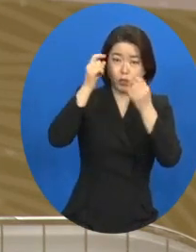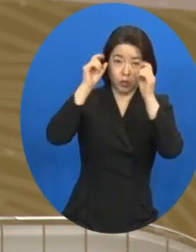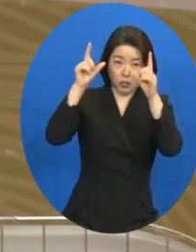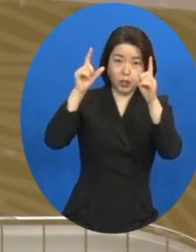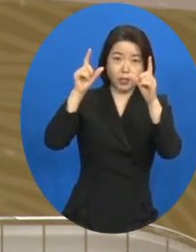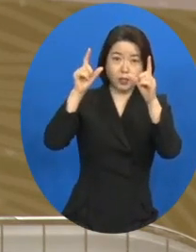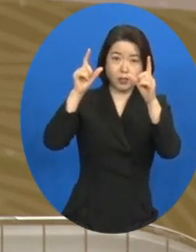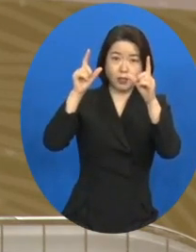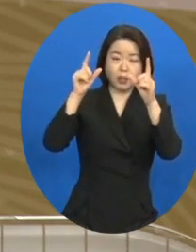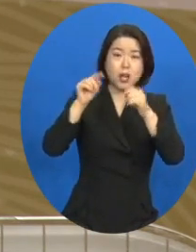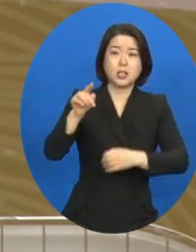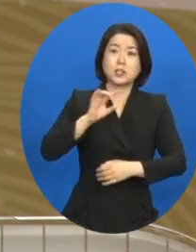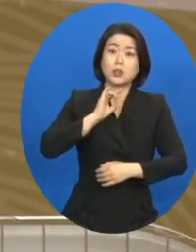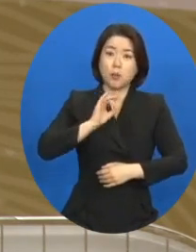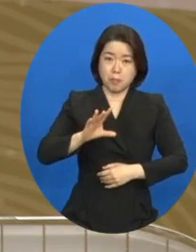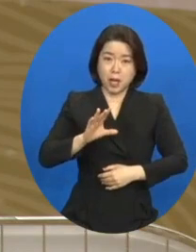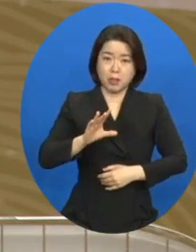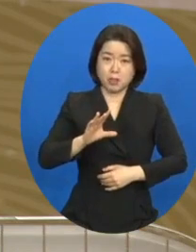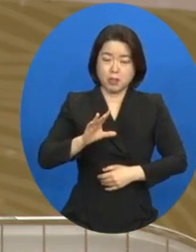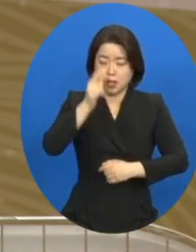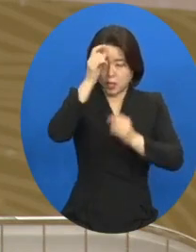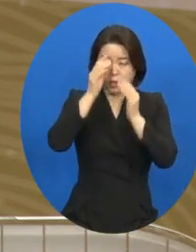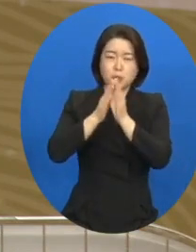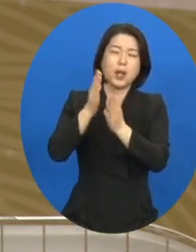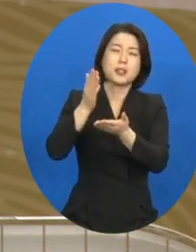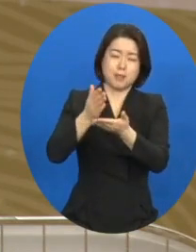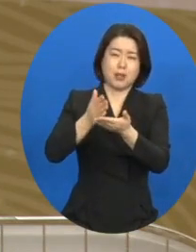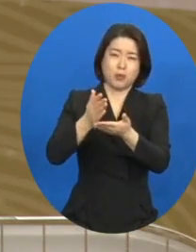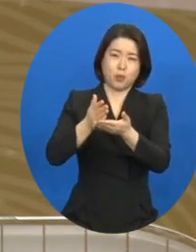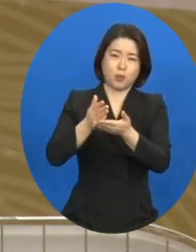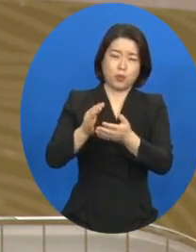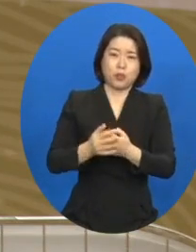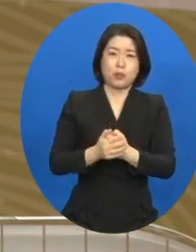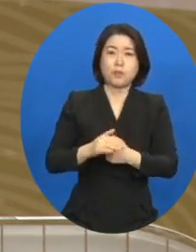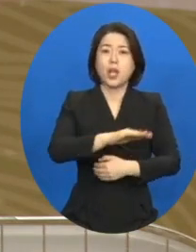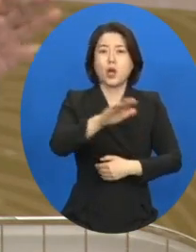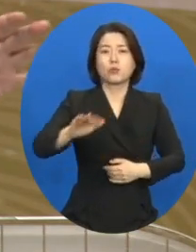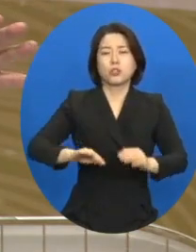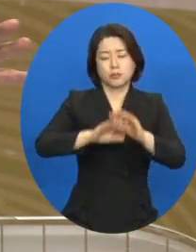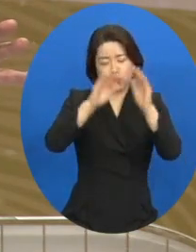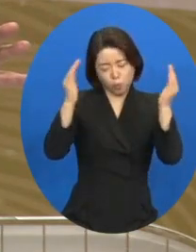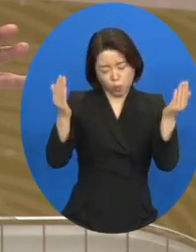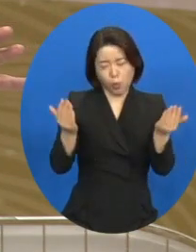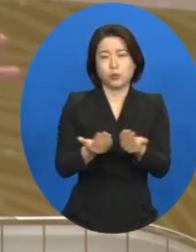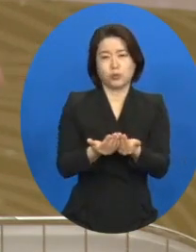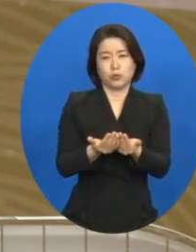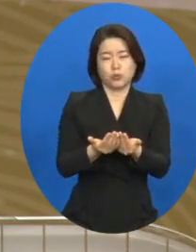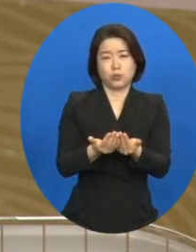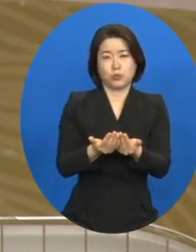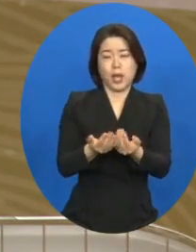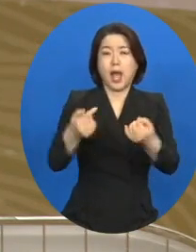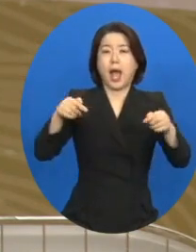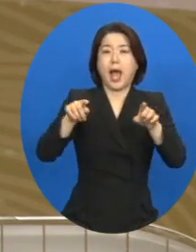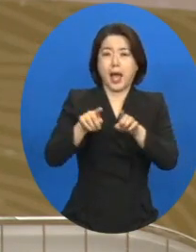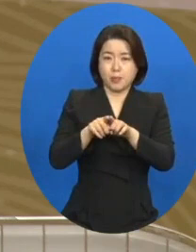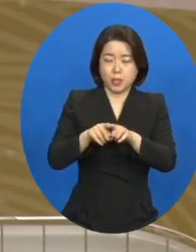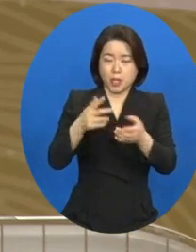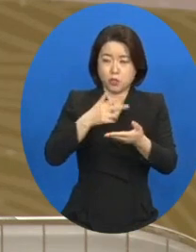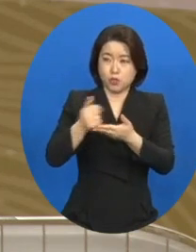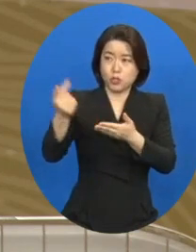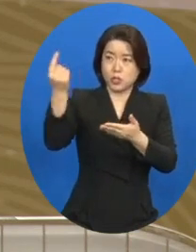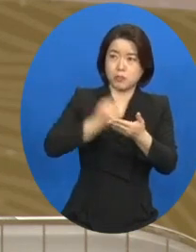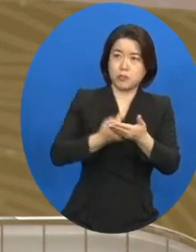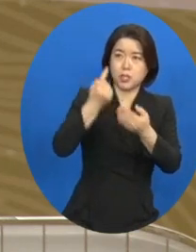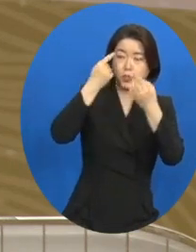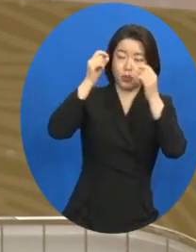뜨이는 그것만 기도하지 말고 우리 모두가 다 함께 주님의 임재의